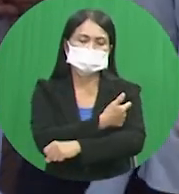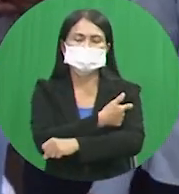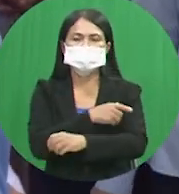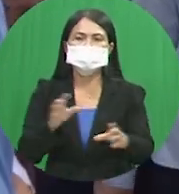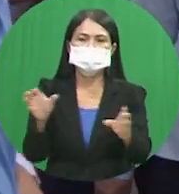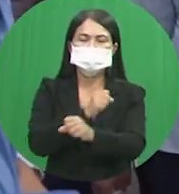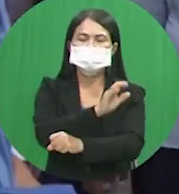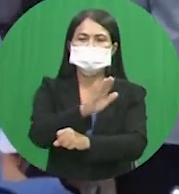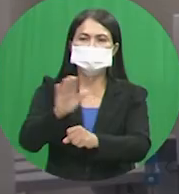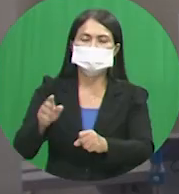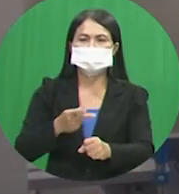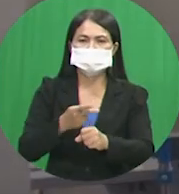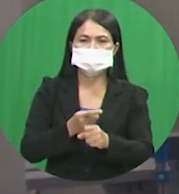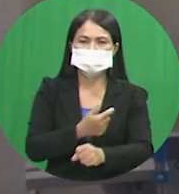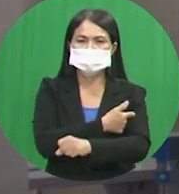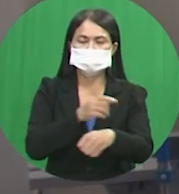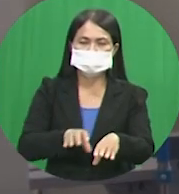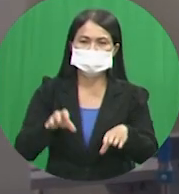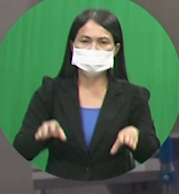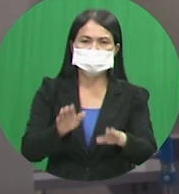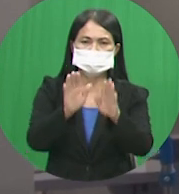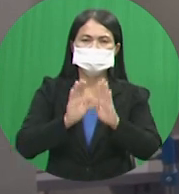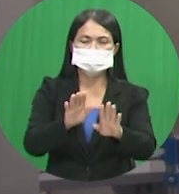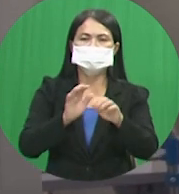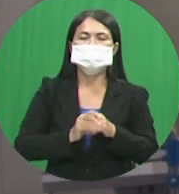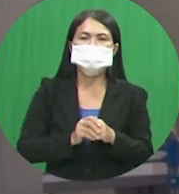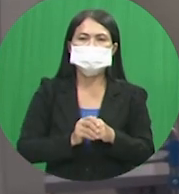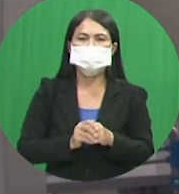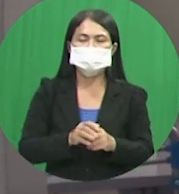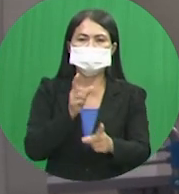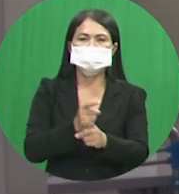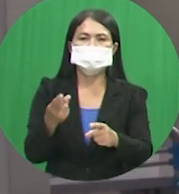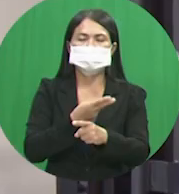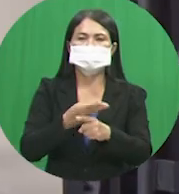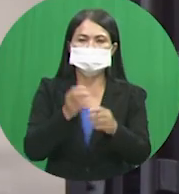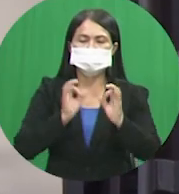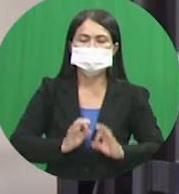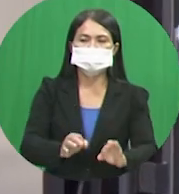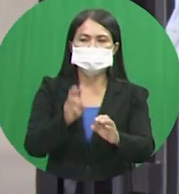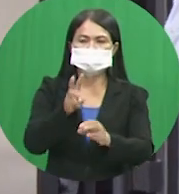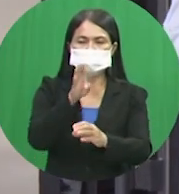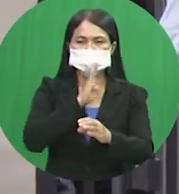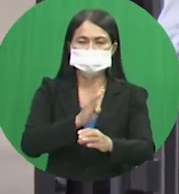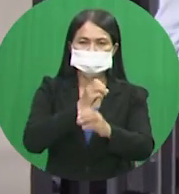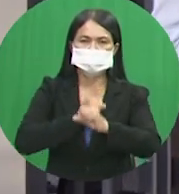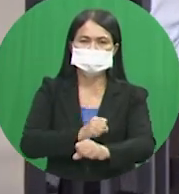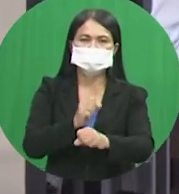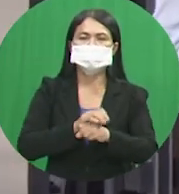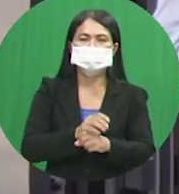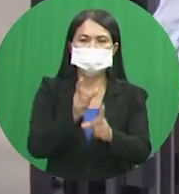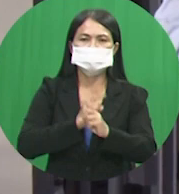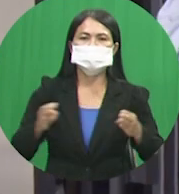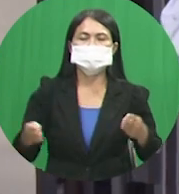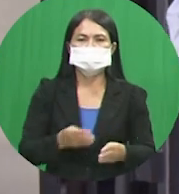ឲ្យបានគ្រប់គ្រប់គ្នាទាំងដូសមូលដ្ឋាននិងដូសជំរុញនិងត្រូវអនុវត្តវិធានការ3កុំ3ការពារតាមការ